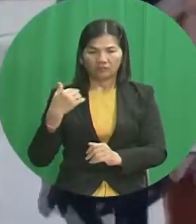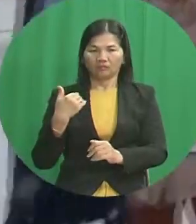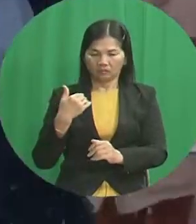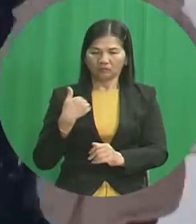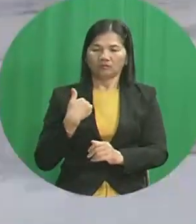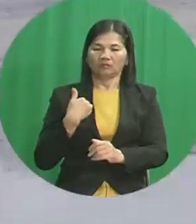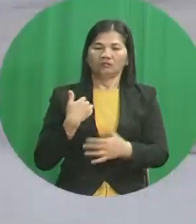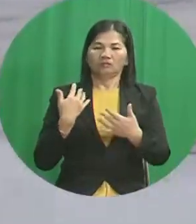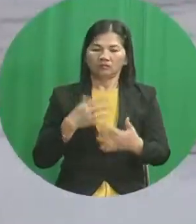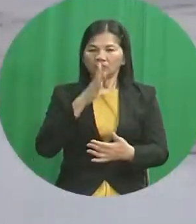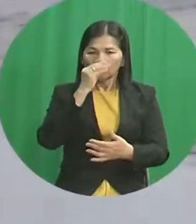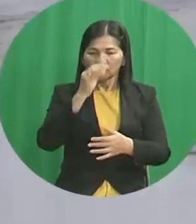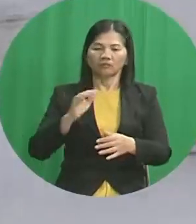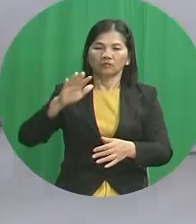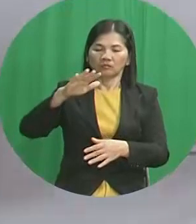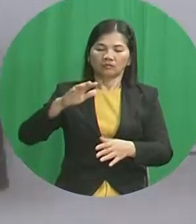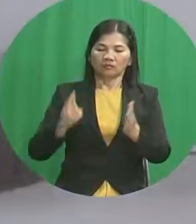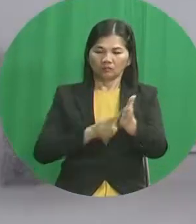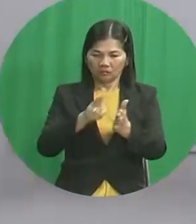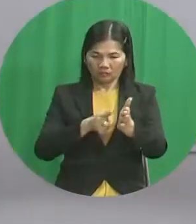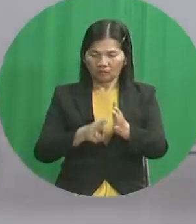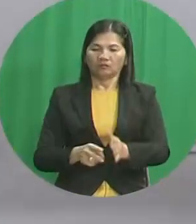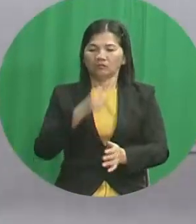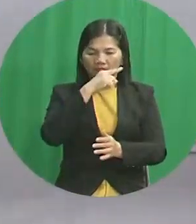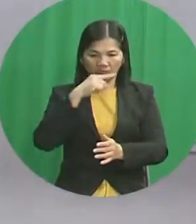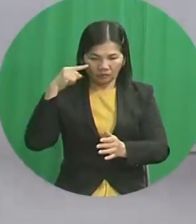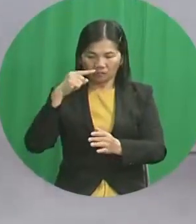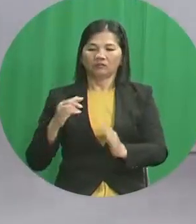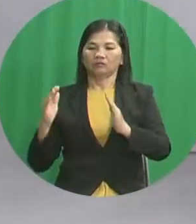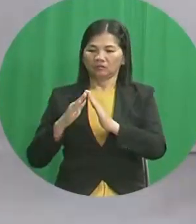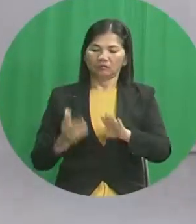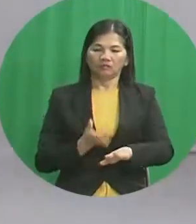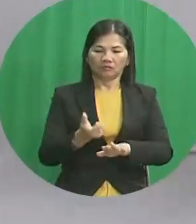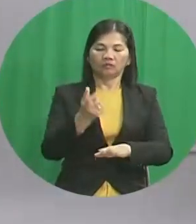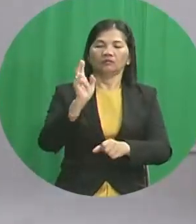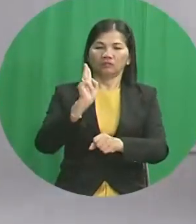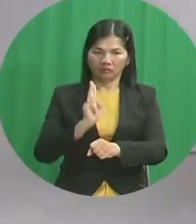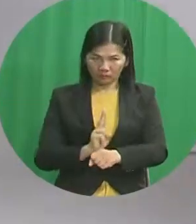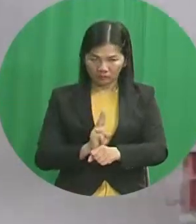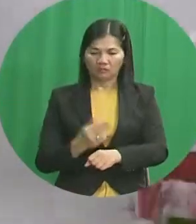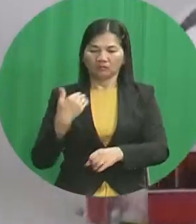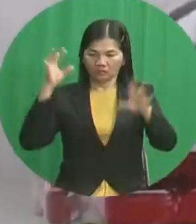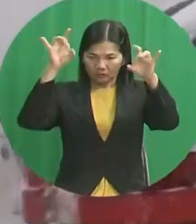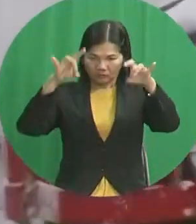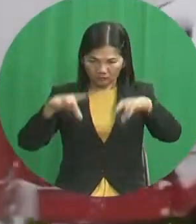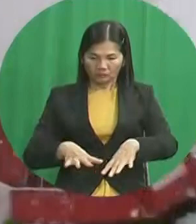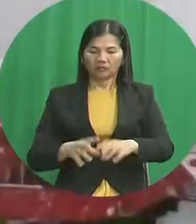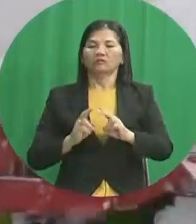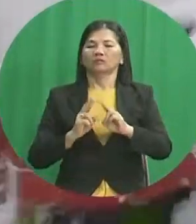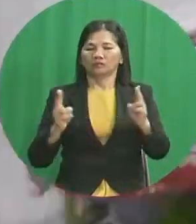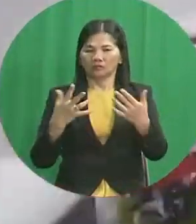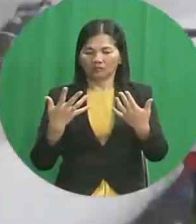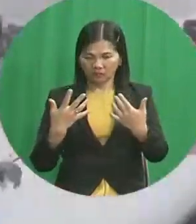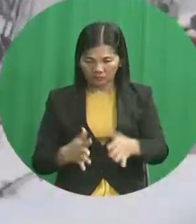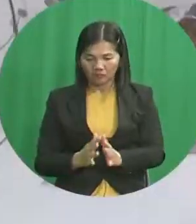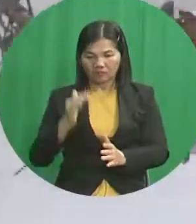វិជាតិស៊ីយ៉ាបាននិយាយថាអាកាសយានដ្ឋាននៅក្នុងទីក្រុងមូស្គូកំពុងដំណើរការជាធម្មតាទោះបីជាមានព្រឹត្តិធ្លាក់ខ្លាំងក៏ដោយយោង